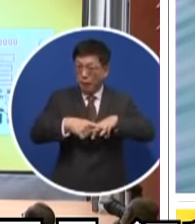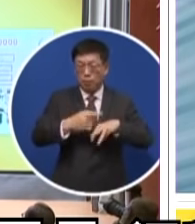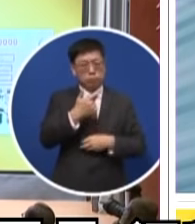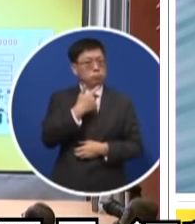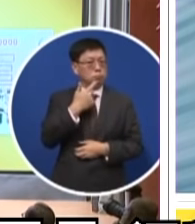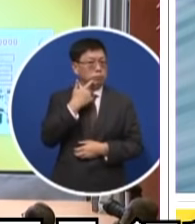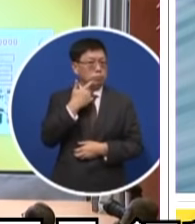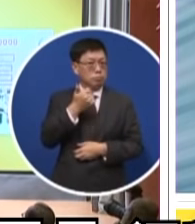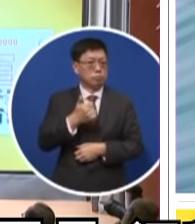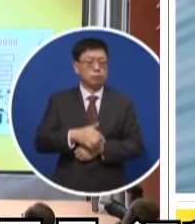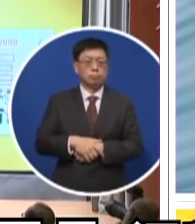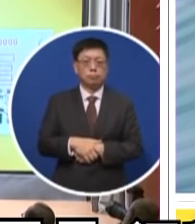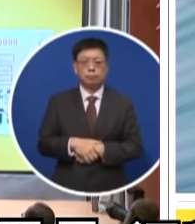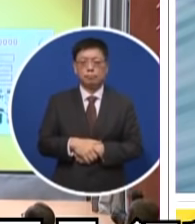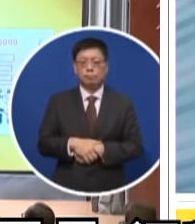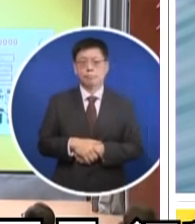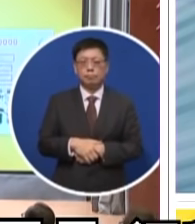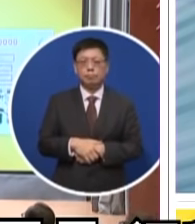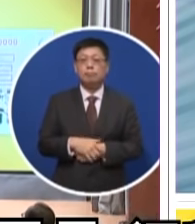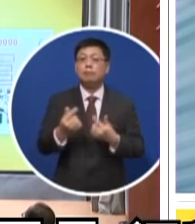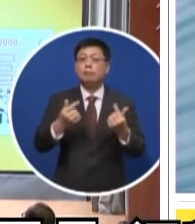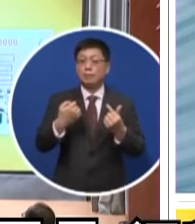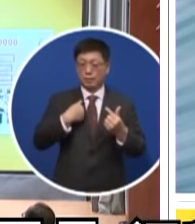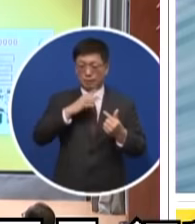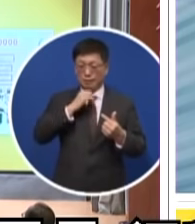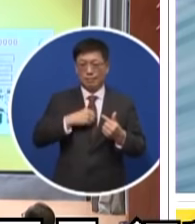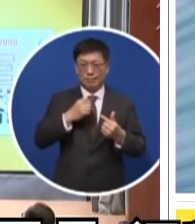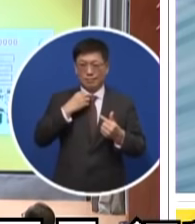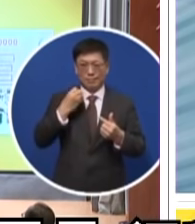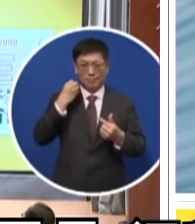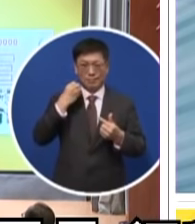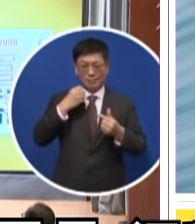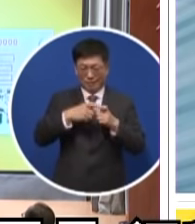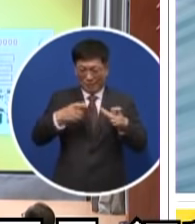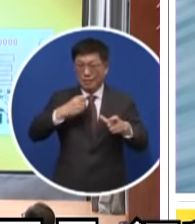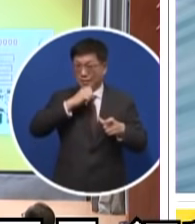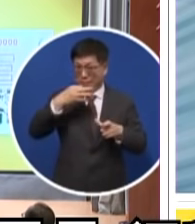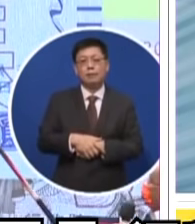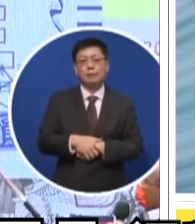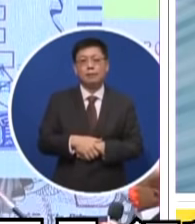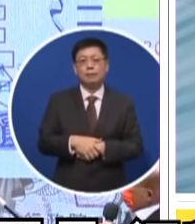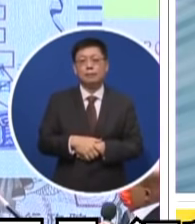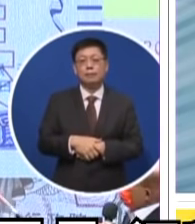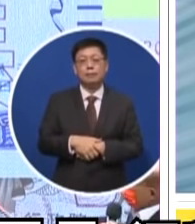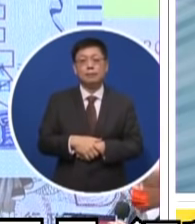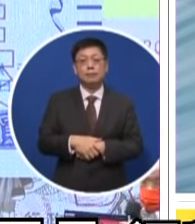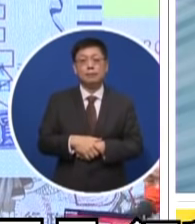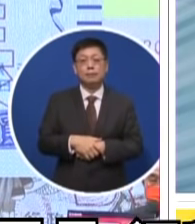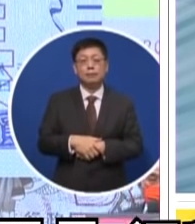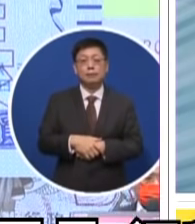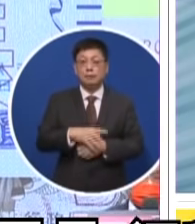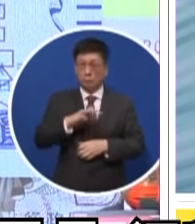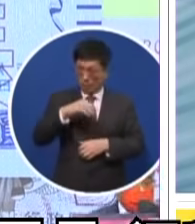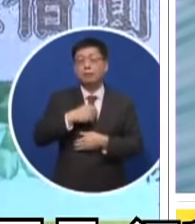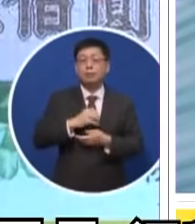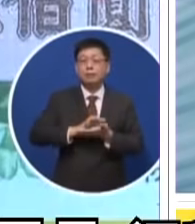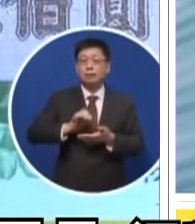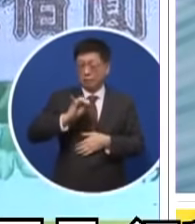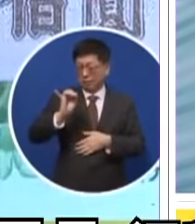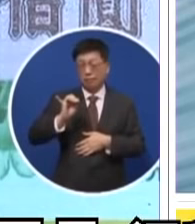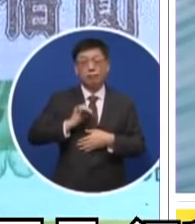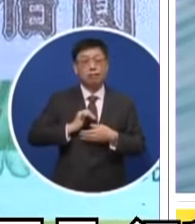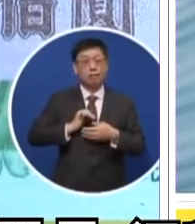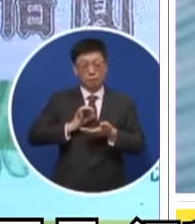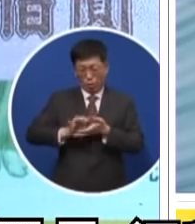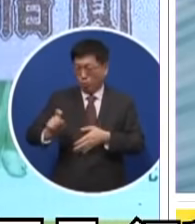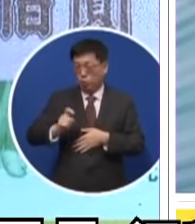你有人讲安尼就会使，谁那你才袂使？我真嘛唔知啊，我跟你同款啊，我嘛是看电视才了解的啊，我嘛才知讲哇，